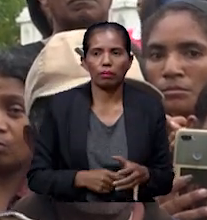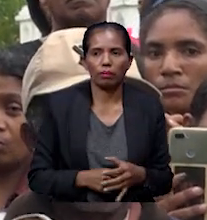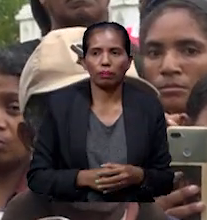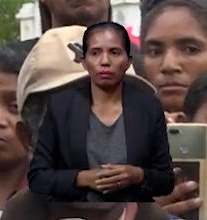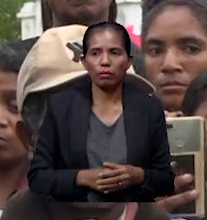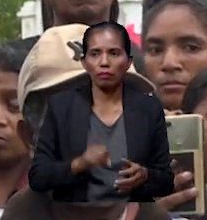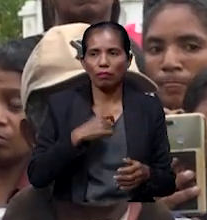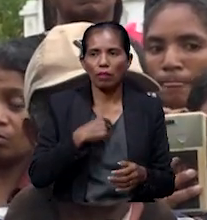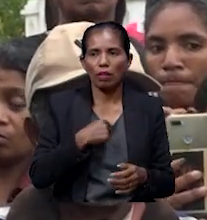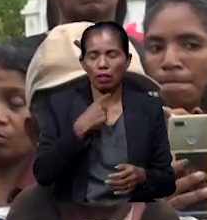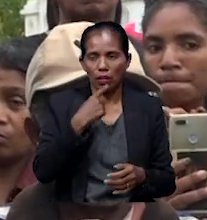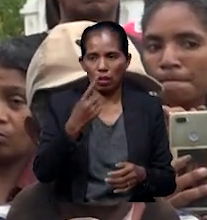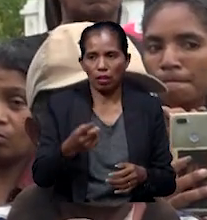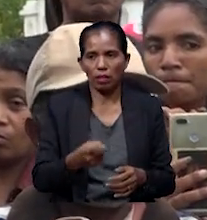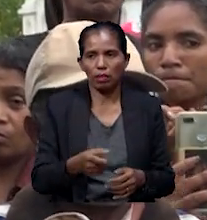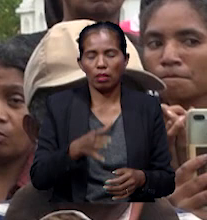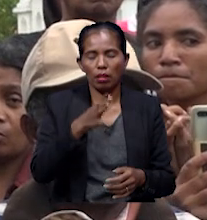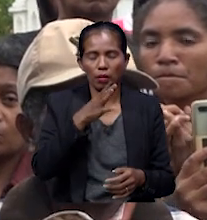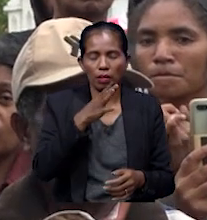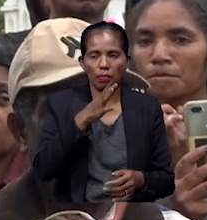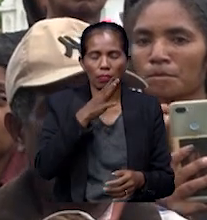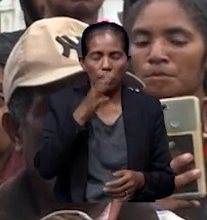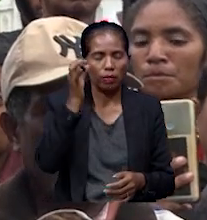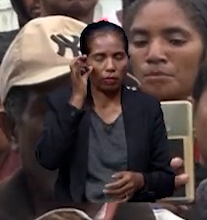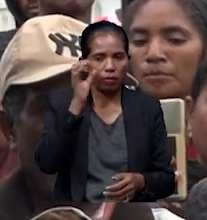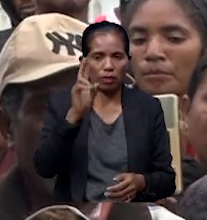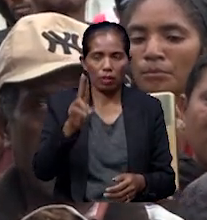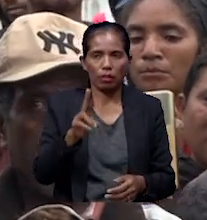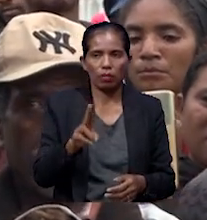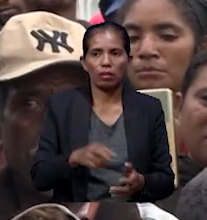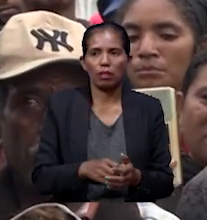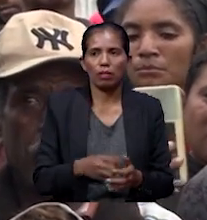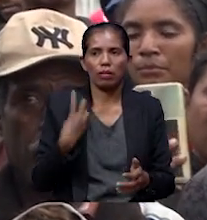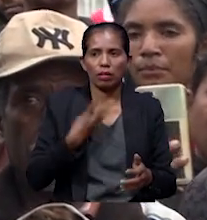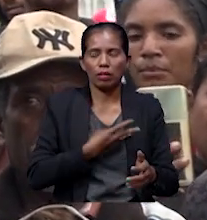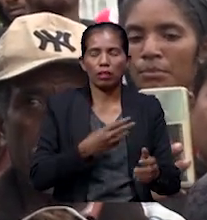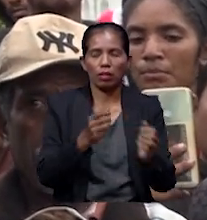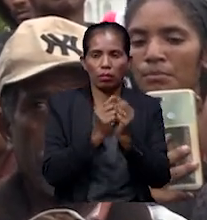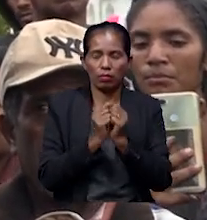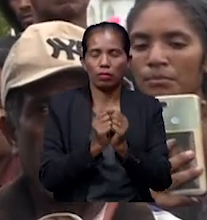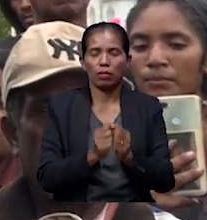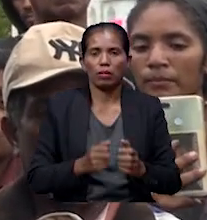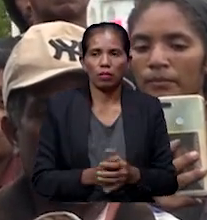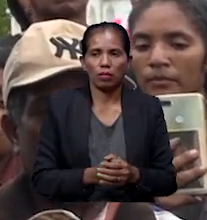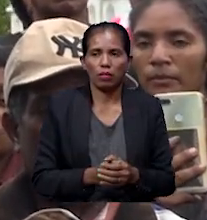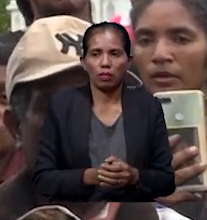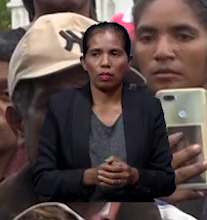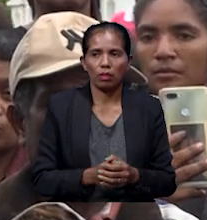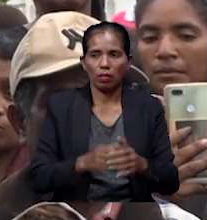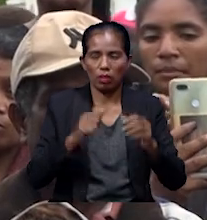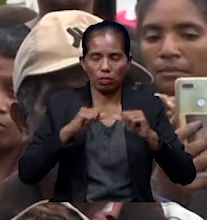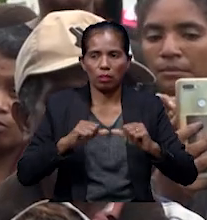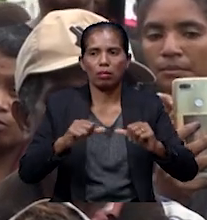ate ten sene ba ina paluk ale sira ite se hamutu atu